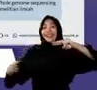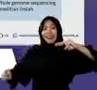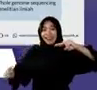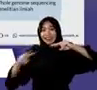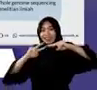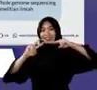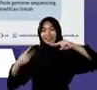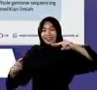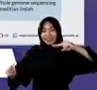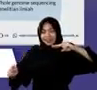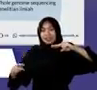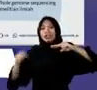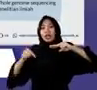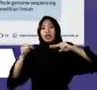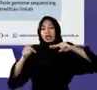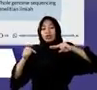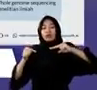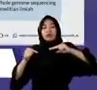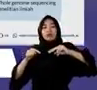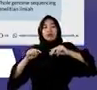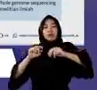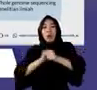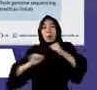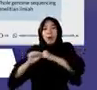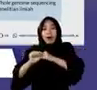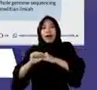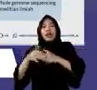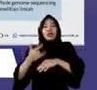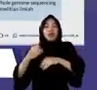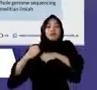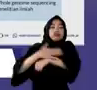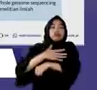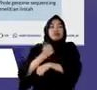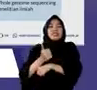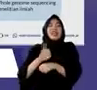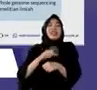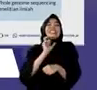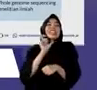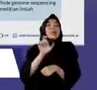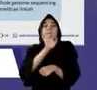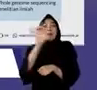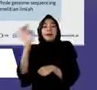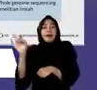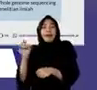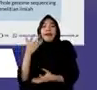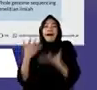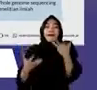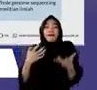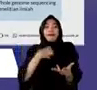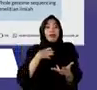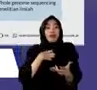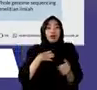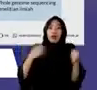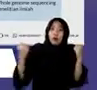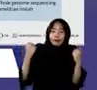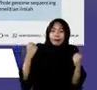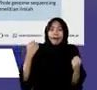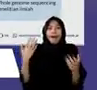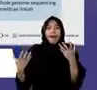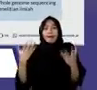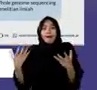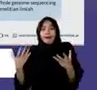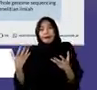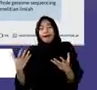sangat mungkin mempengaruhi sifat virus seperti sifat penularannya, kurang atau lebih cepat menyebar, atau